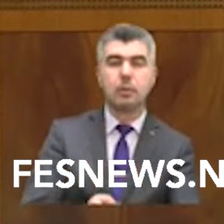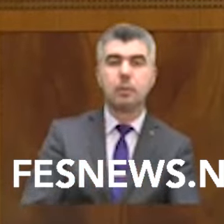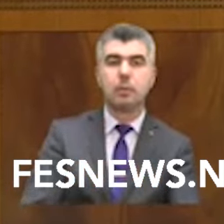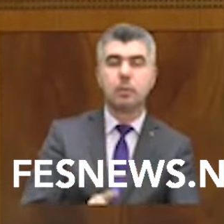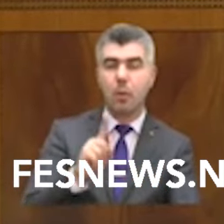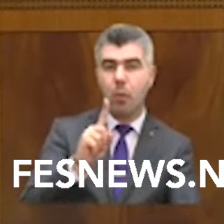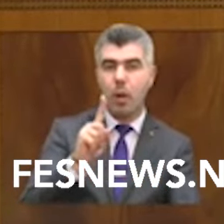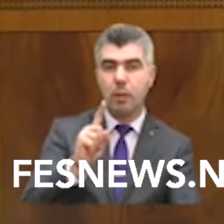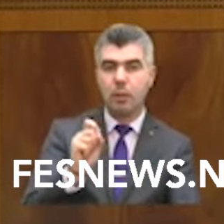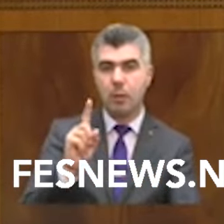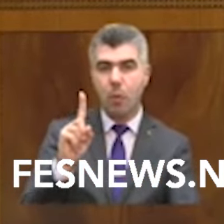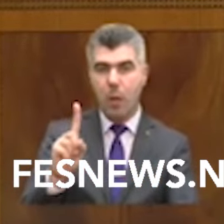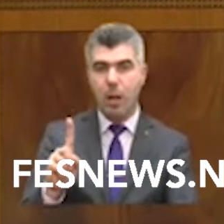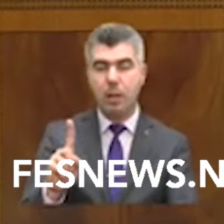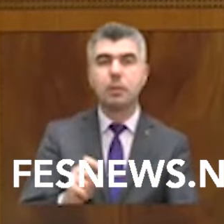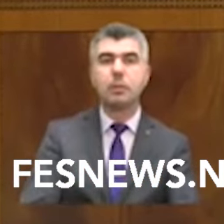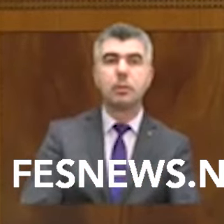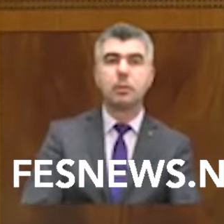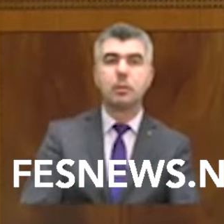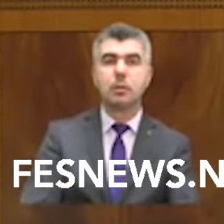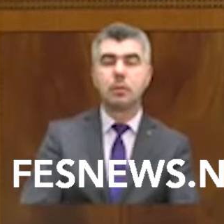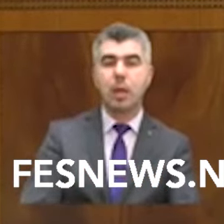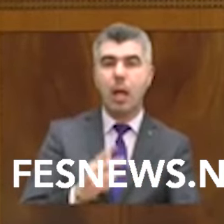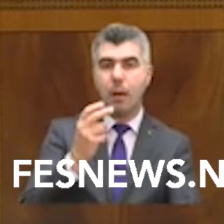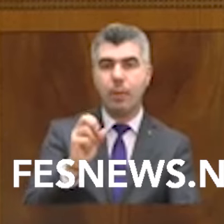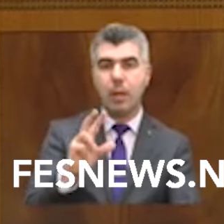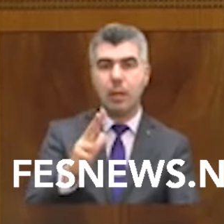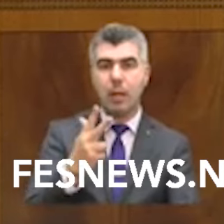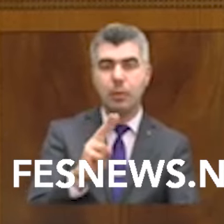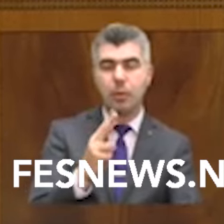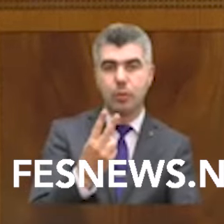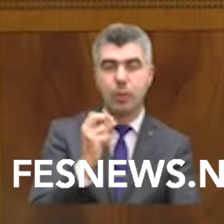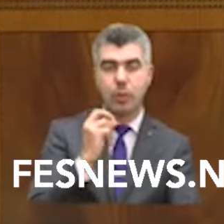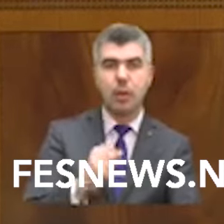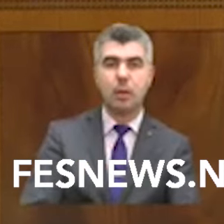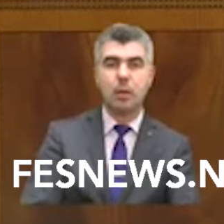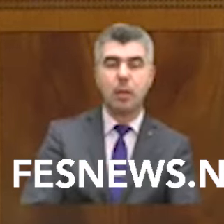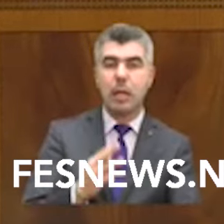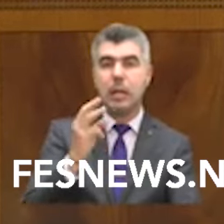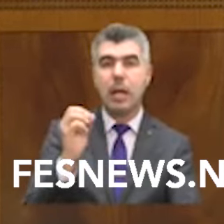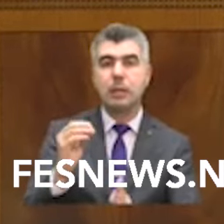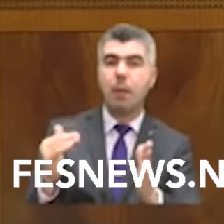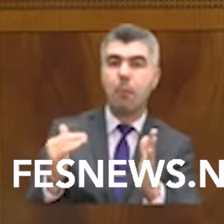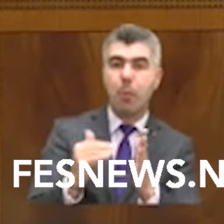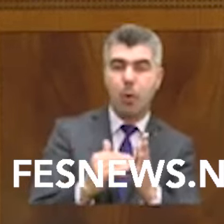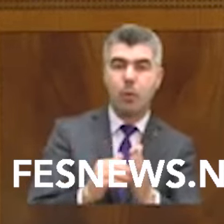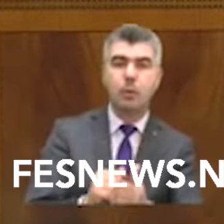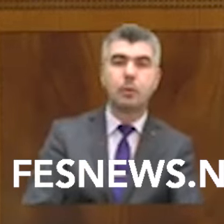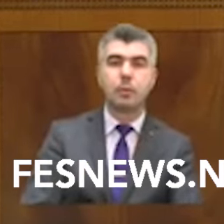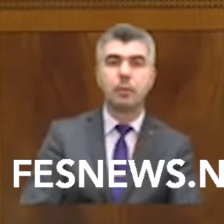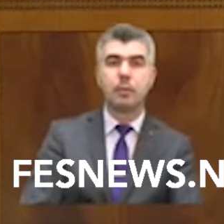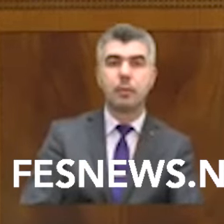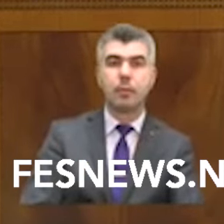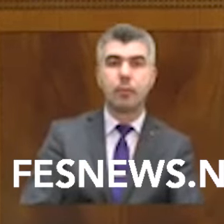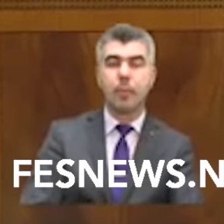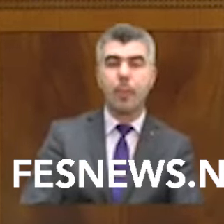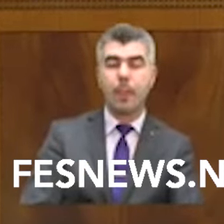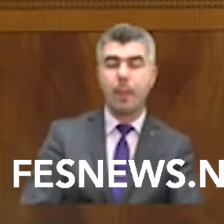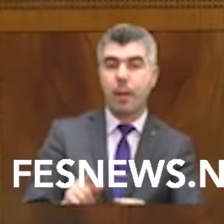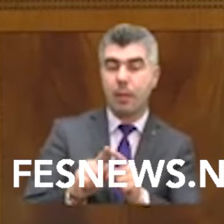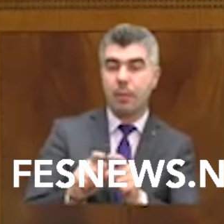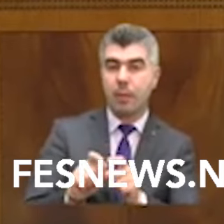البرومي جانفي 23 اللي هما القيمة ديالهم 300 ألف درهم، غادي يكون بالنسبة لهاد